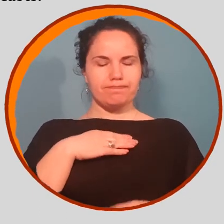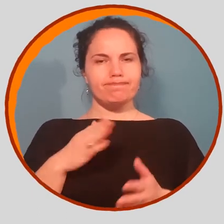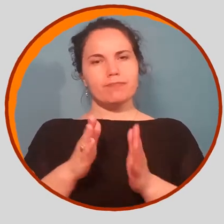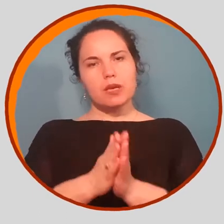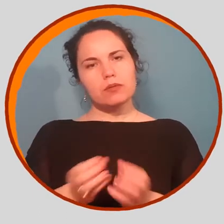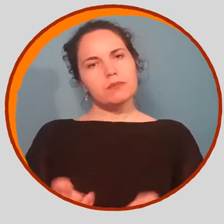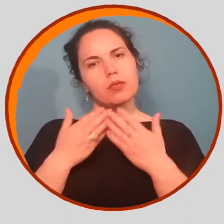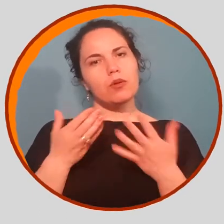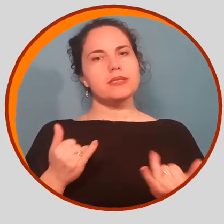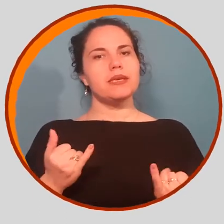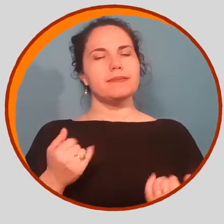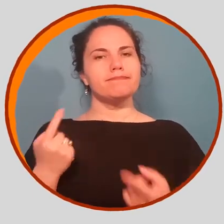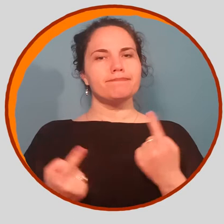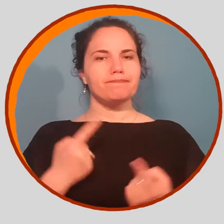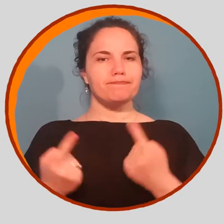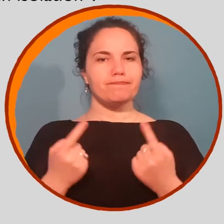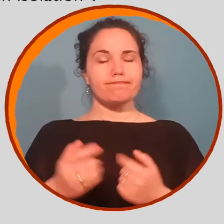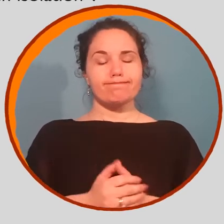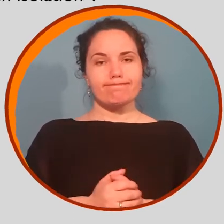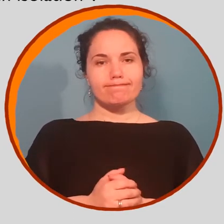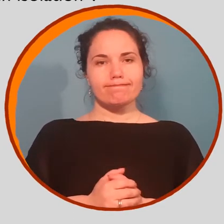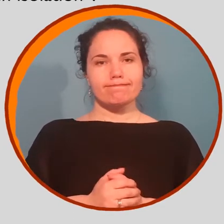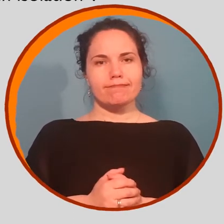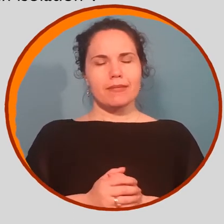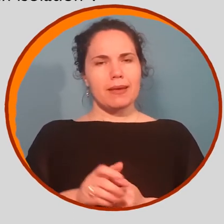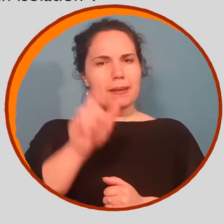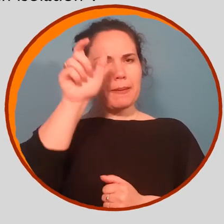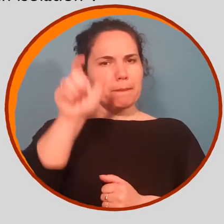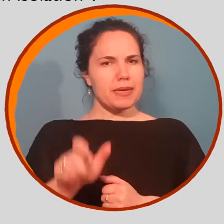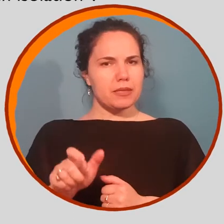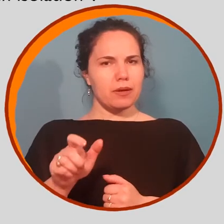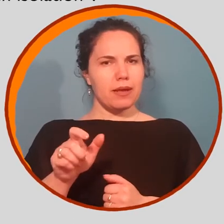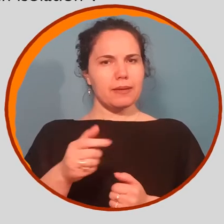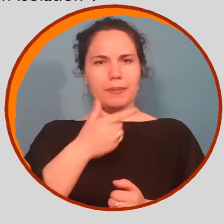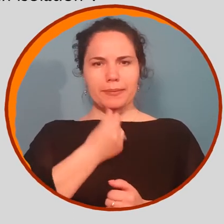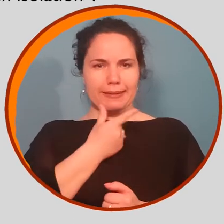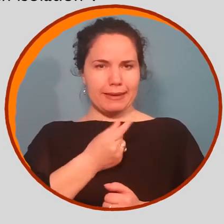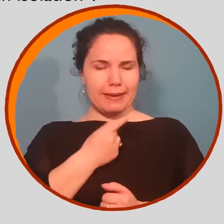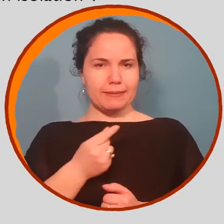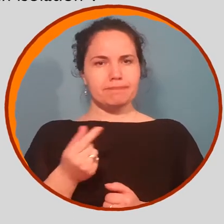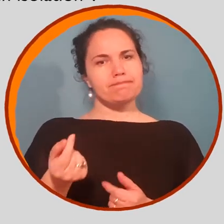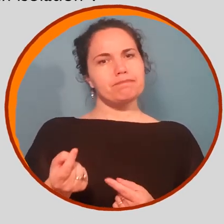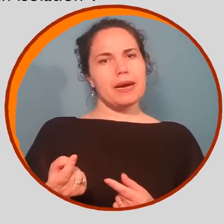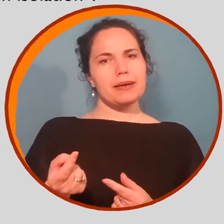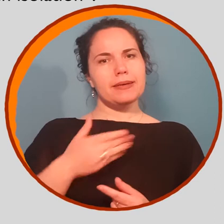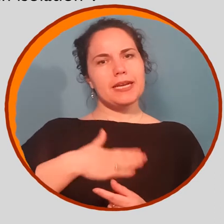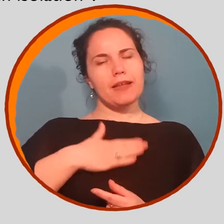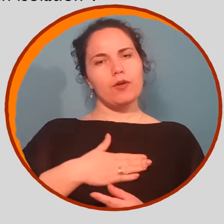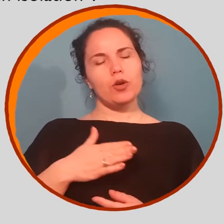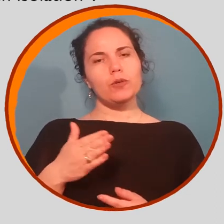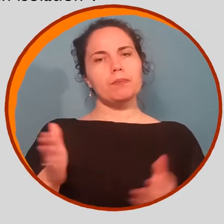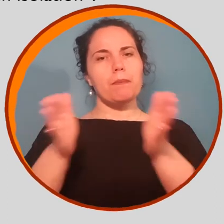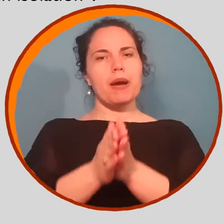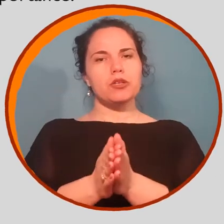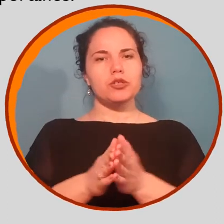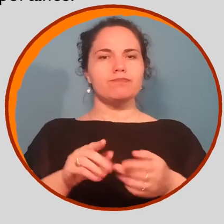podcastesh. Përshëndetje. Tema që kemi zgjedhur për sot së bashku me Anilën është menaxhimi i emocioneve tek adoleshentët